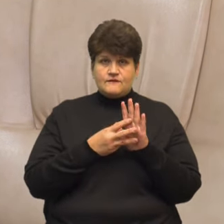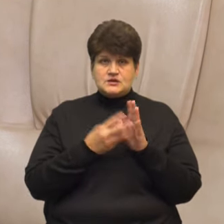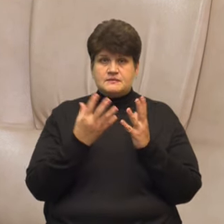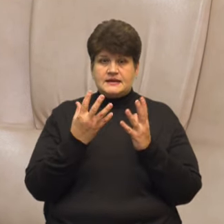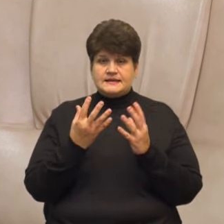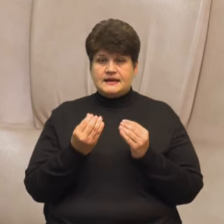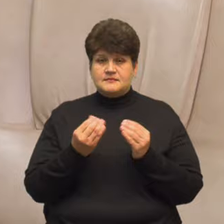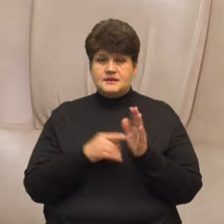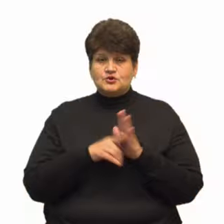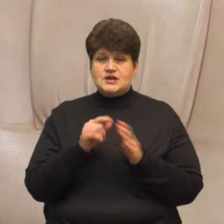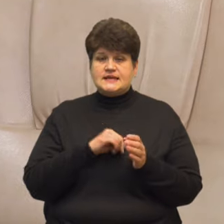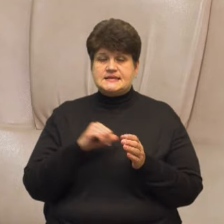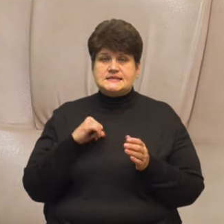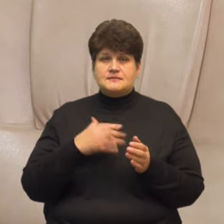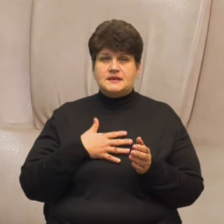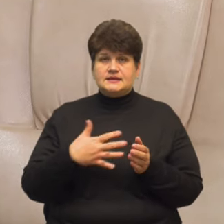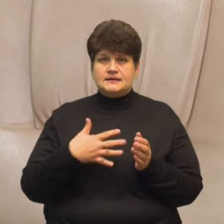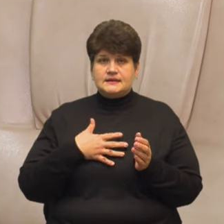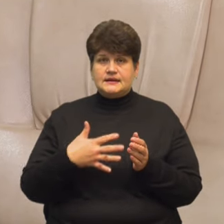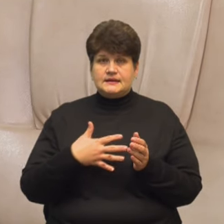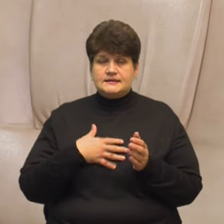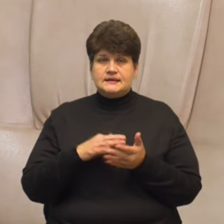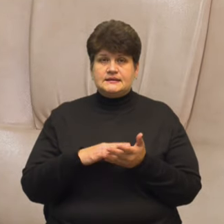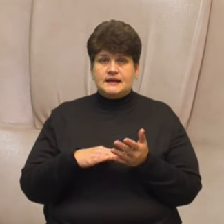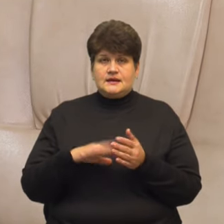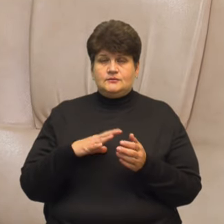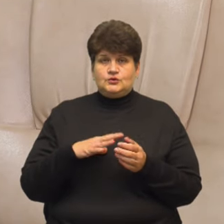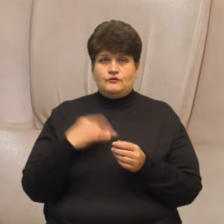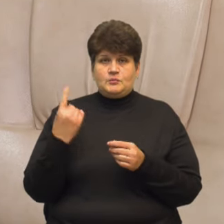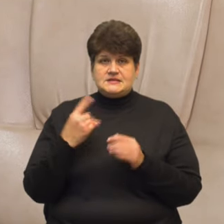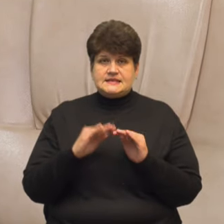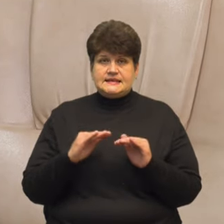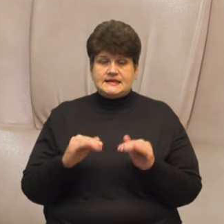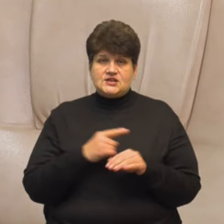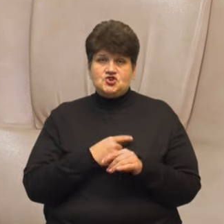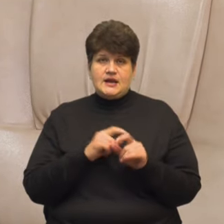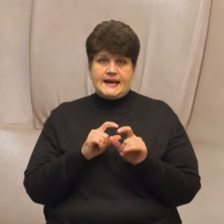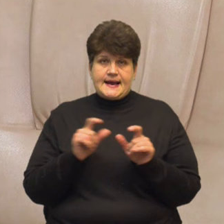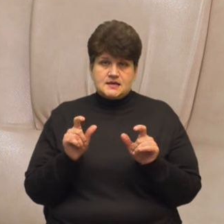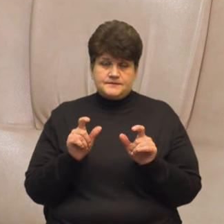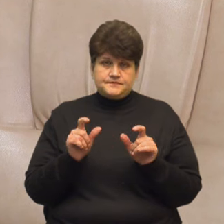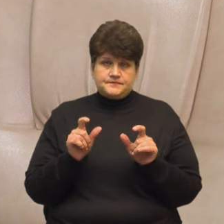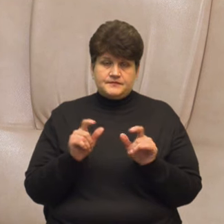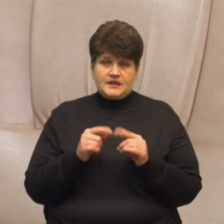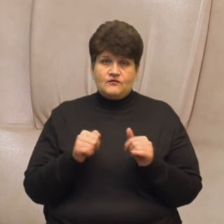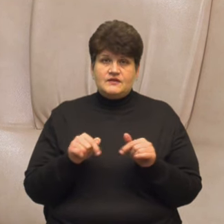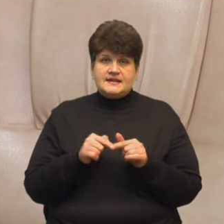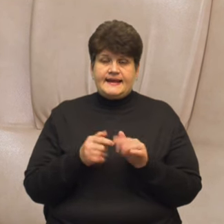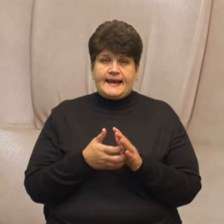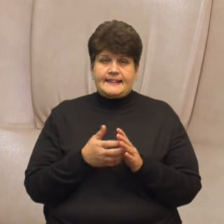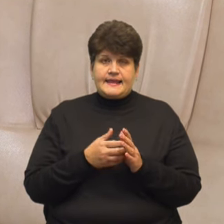ми почали самі дихати далі ми були в обласній дитячі лікарні в відділі